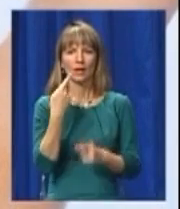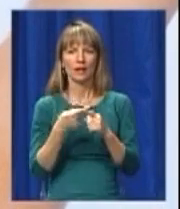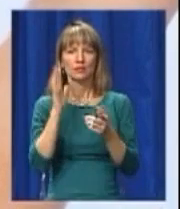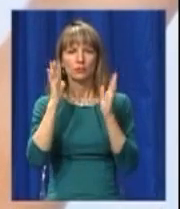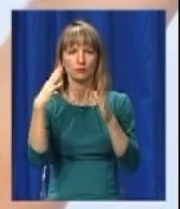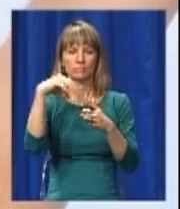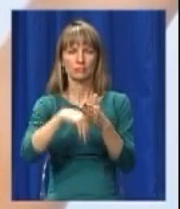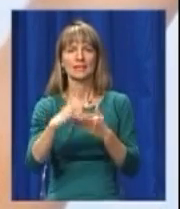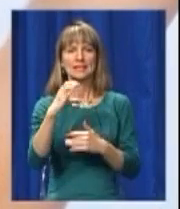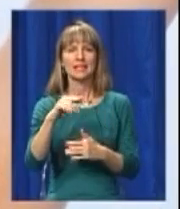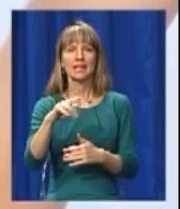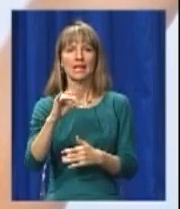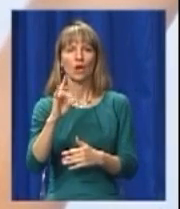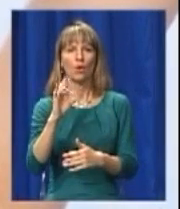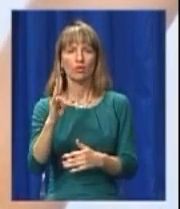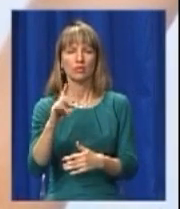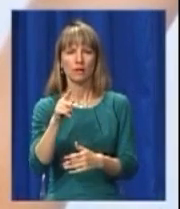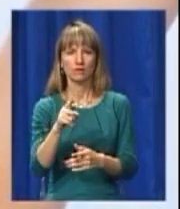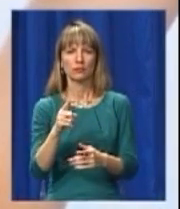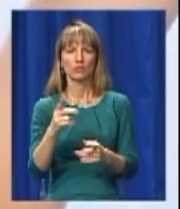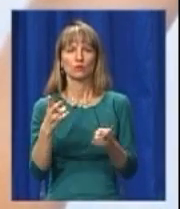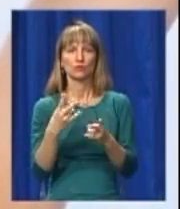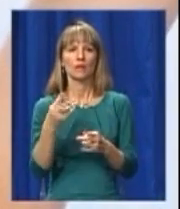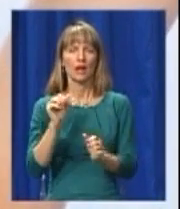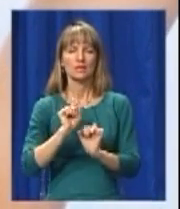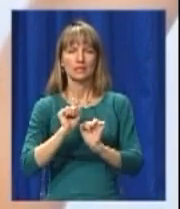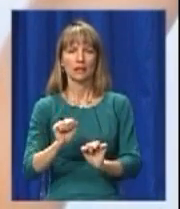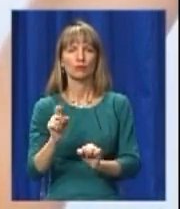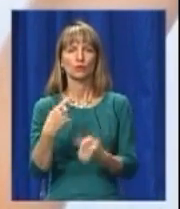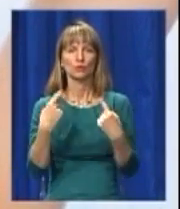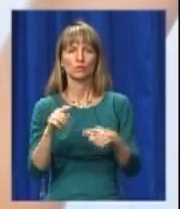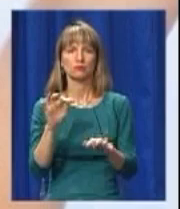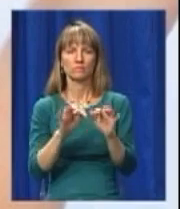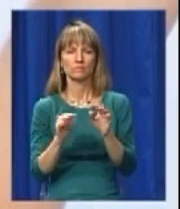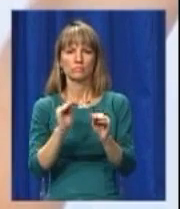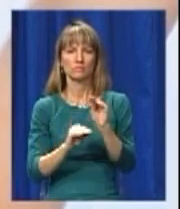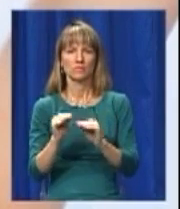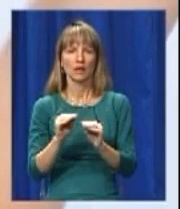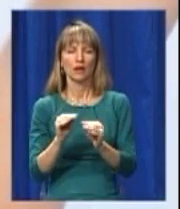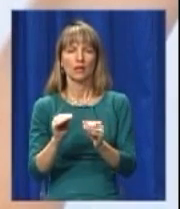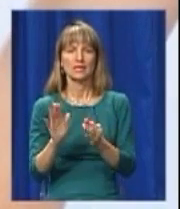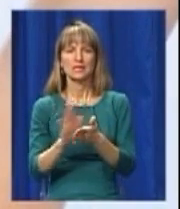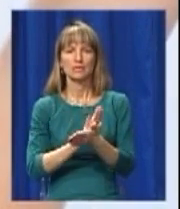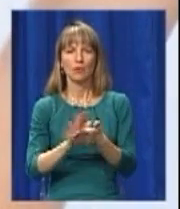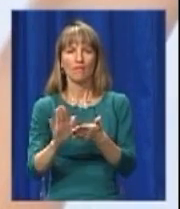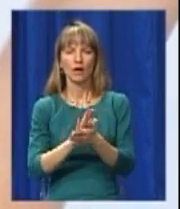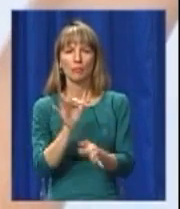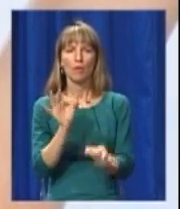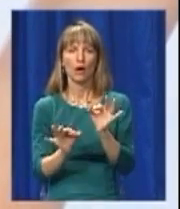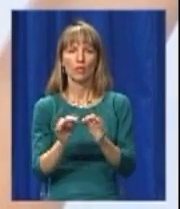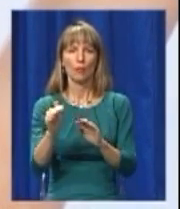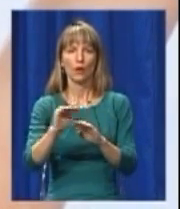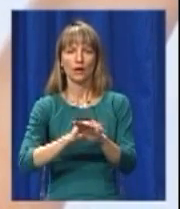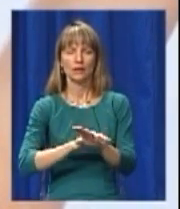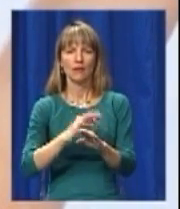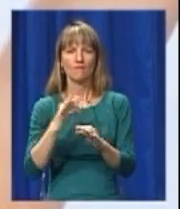силікон. Він вкрай необхідний волосю для захисту, оскільки інші складові шампуню змивають природне водонепроникне покриття волосся, що